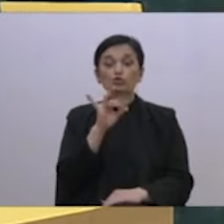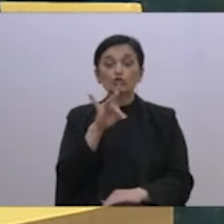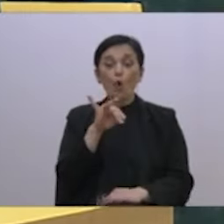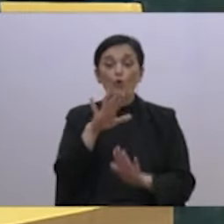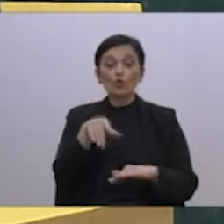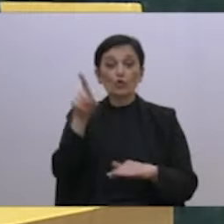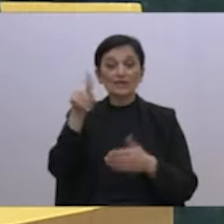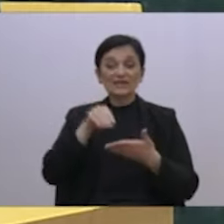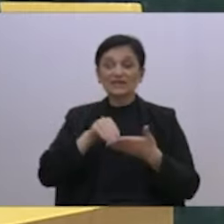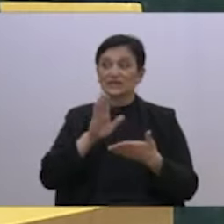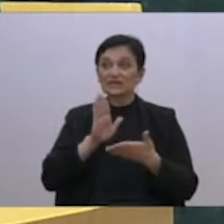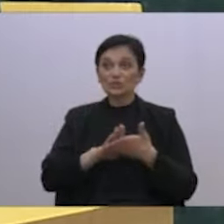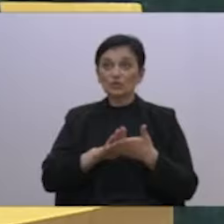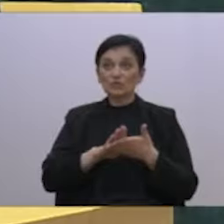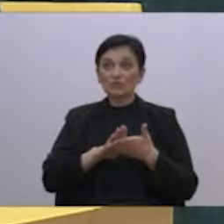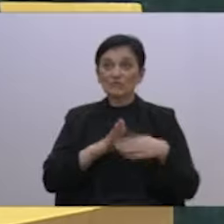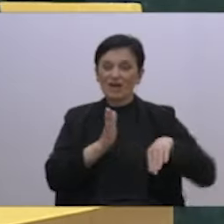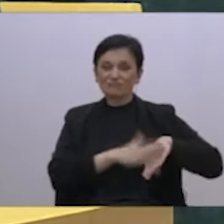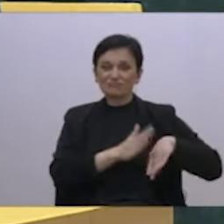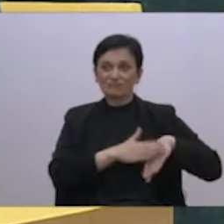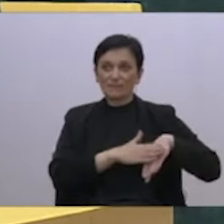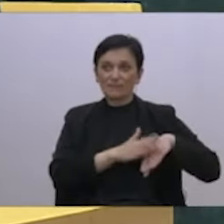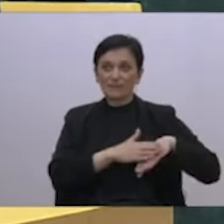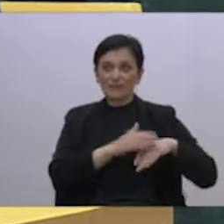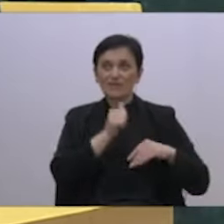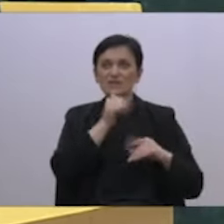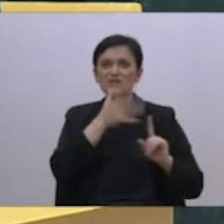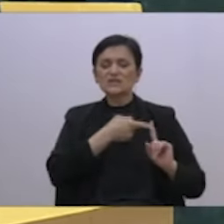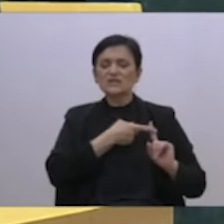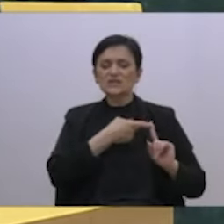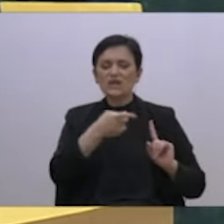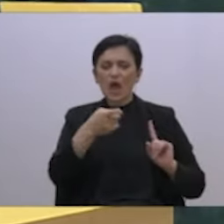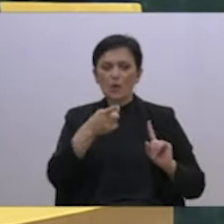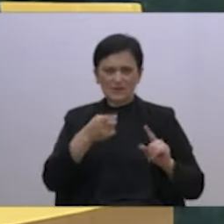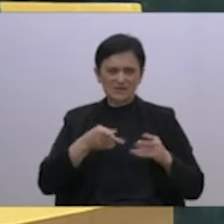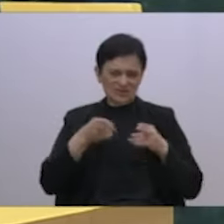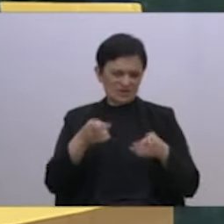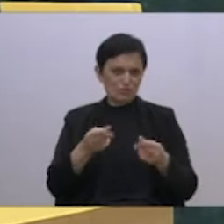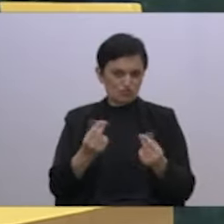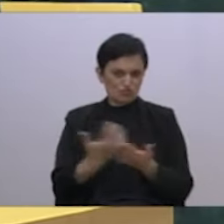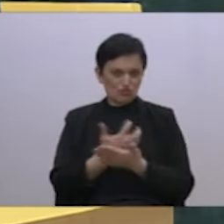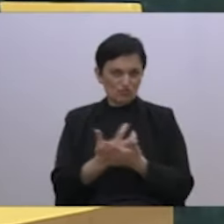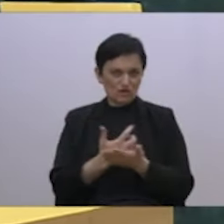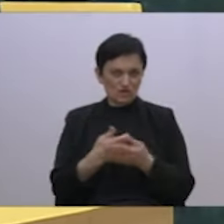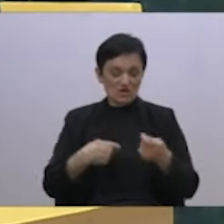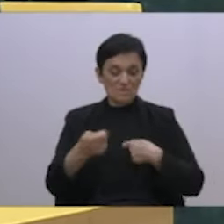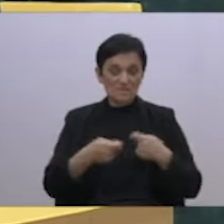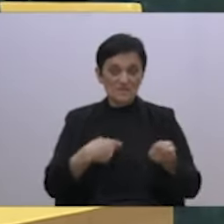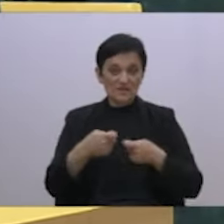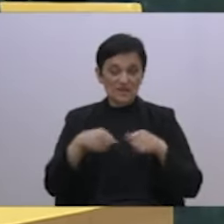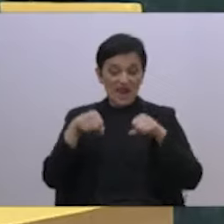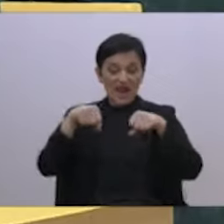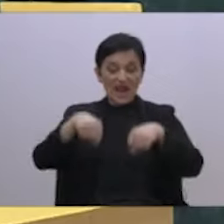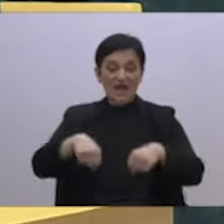დარეგისტრირებული არალეგალური წლების განმავლობაში შეიძლება თუნდ კრიმინალური ფულით ნაშონი ბიზნესის ლეგალიზაციას